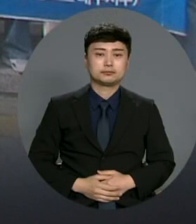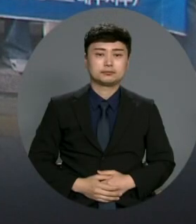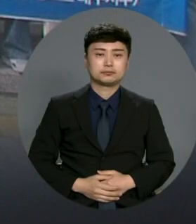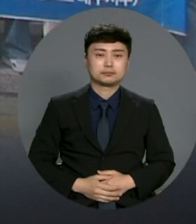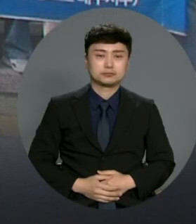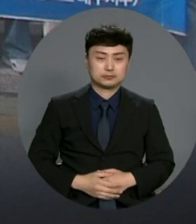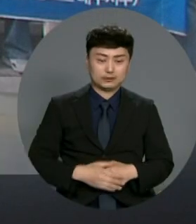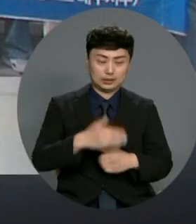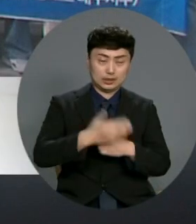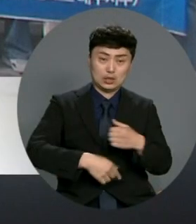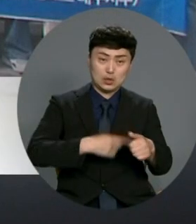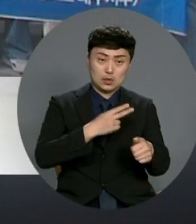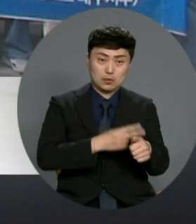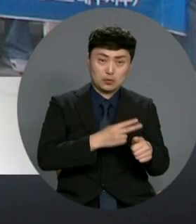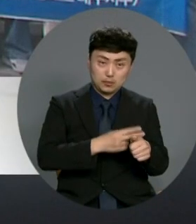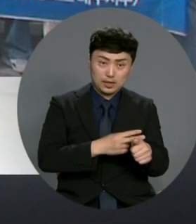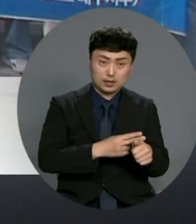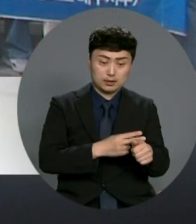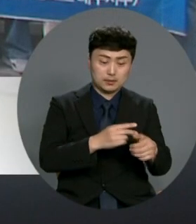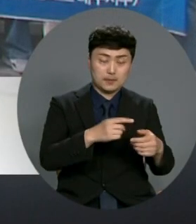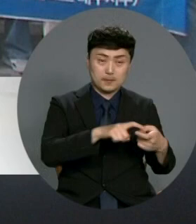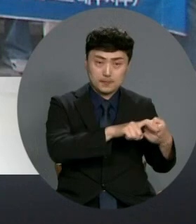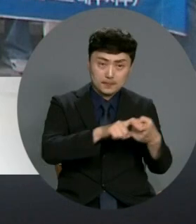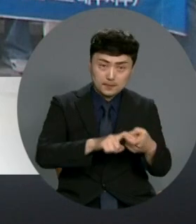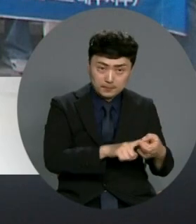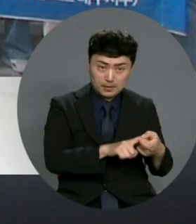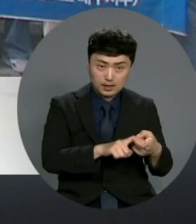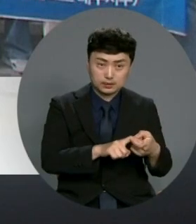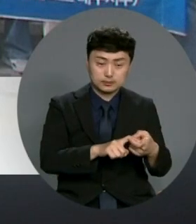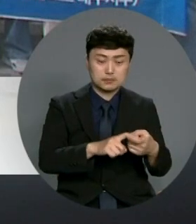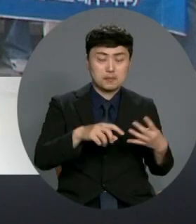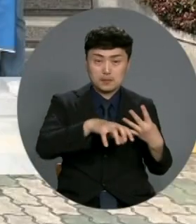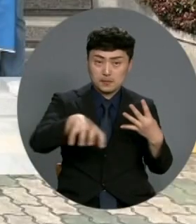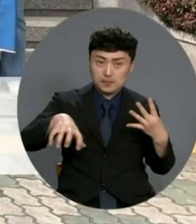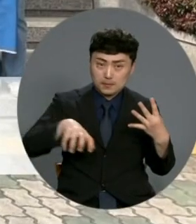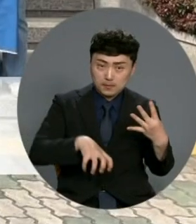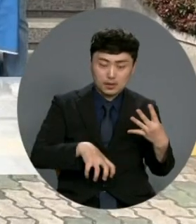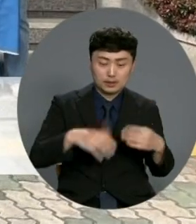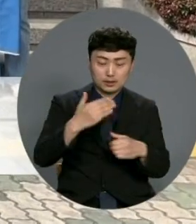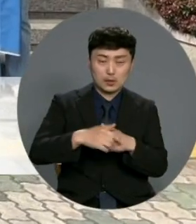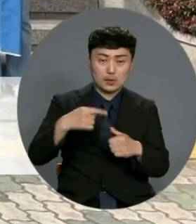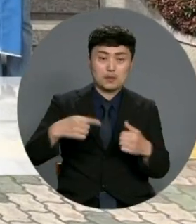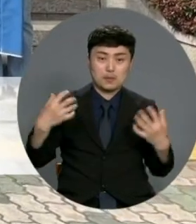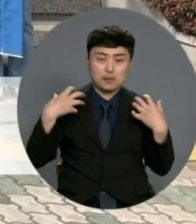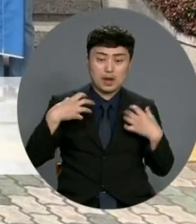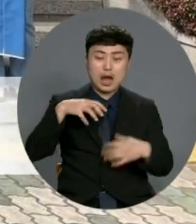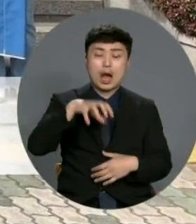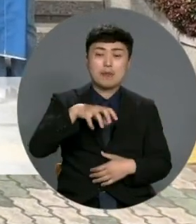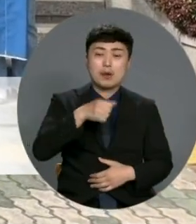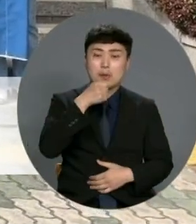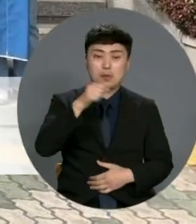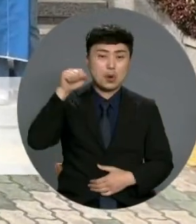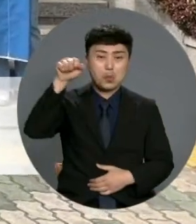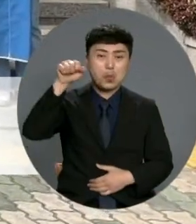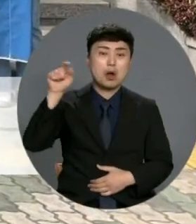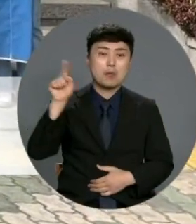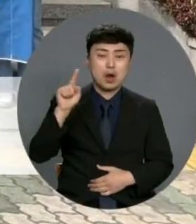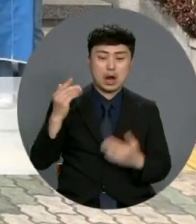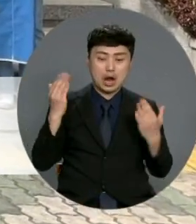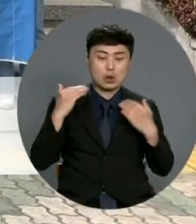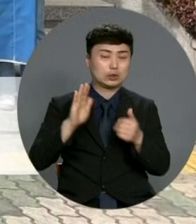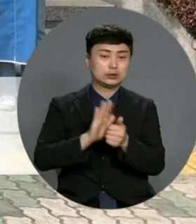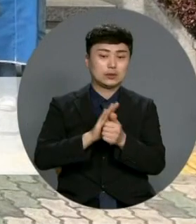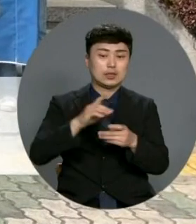대구 교사노조, 전교조, 대구지부 등 대구 지역 교사 4개 단체는 오늘 대구시 교육청 앞에서 기자회견을 갖고 학교